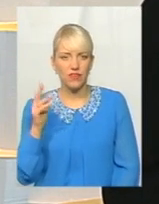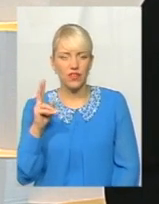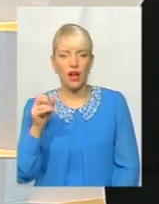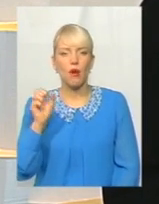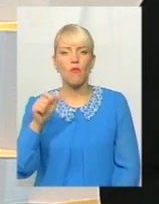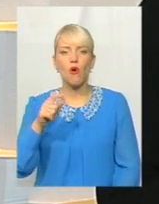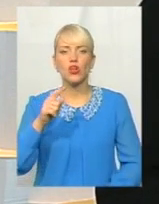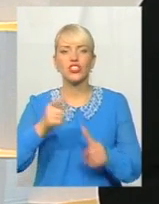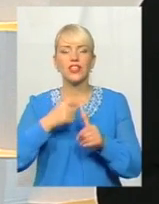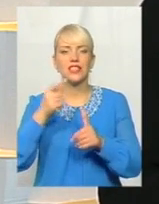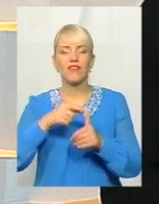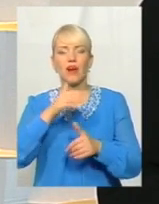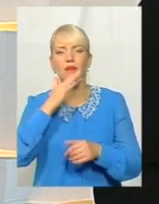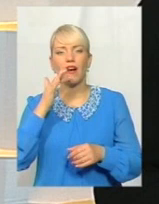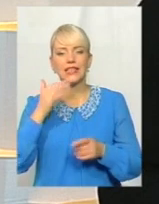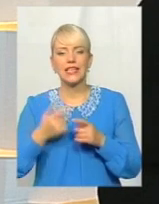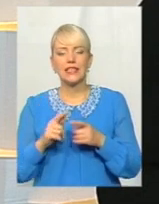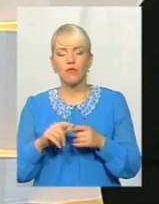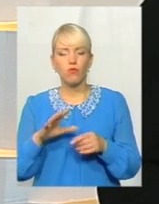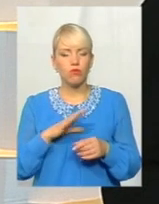був самобутнім і він